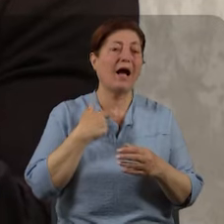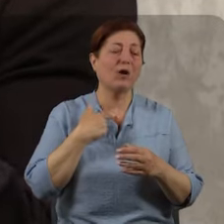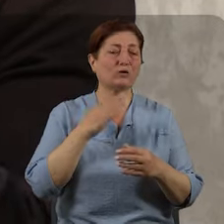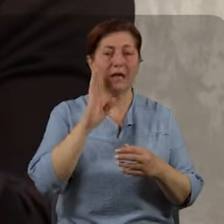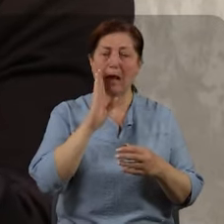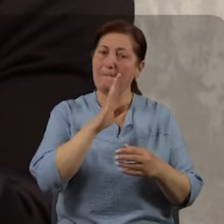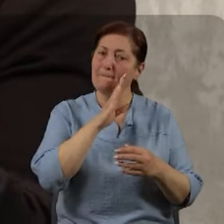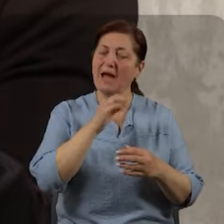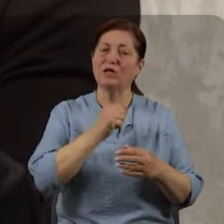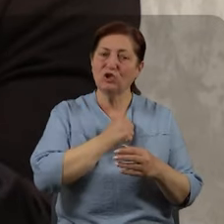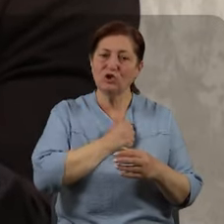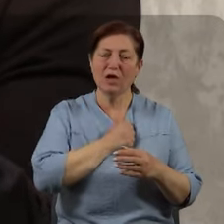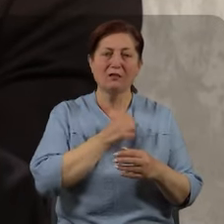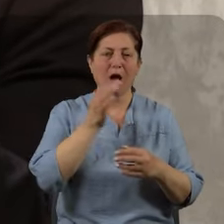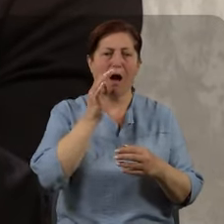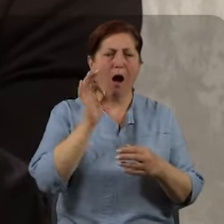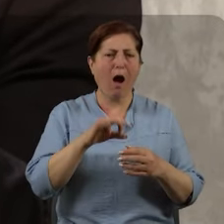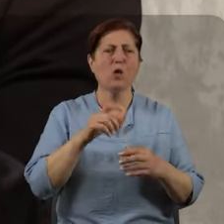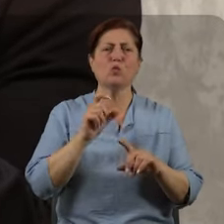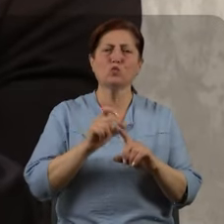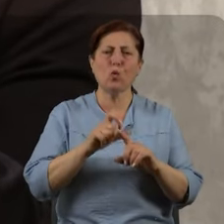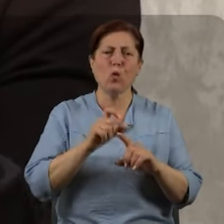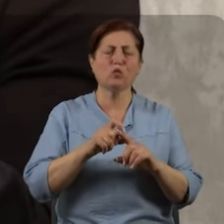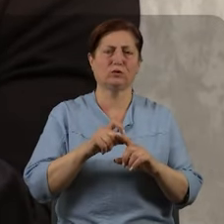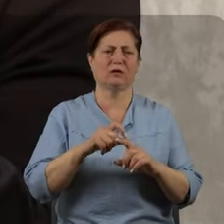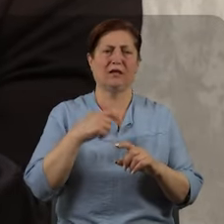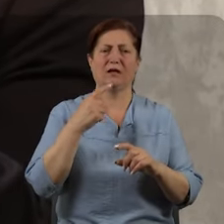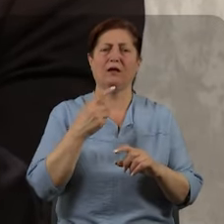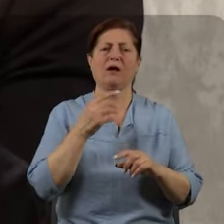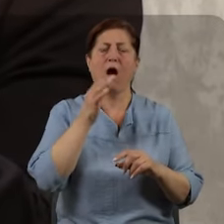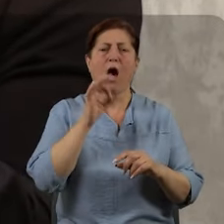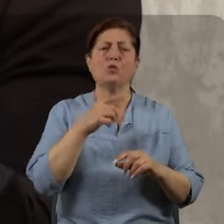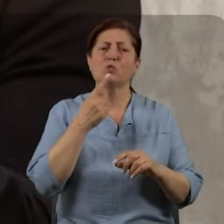հարցի պատասխանը, որ Անուշ խոսքը, տեսքը Անուշ լեզուն կա,